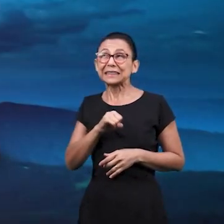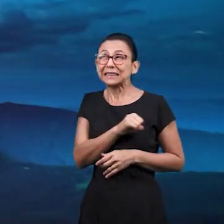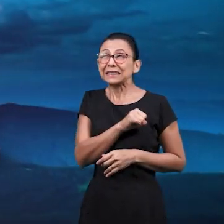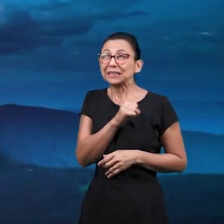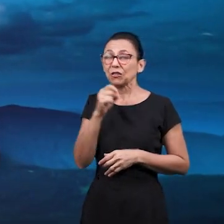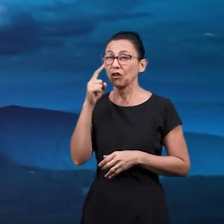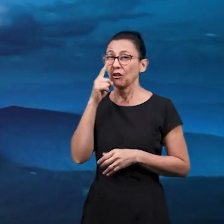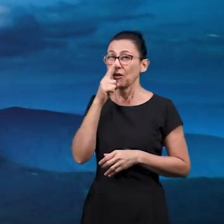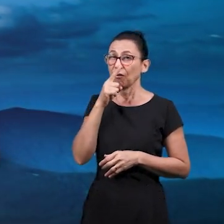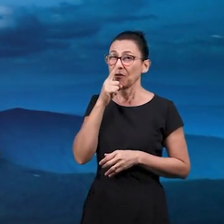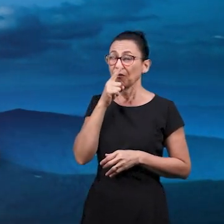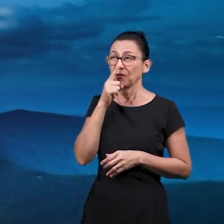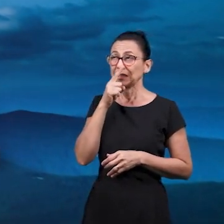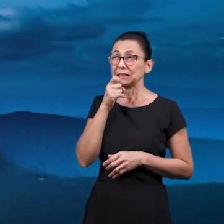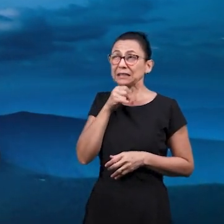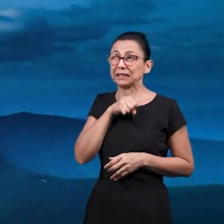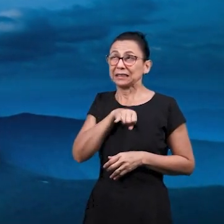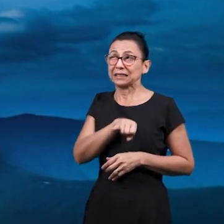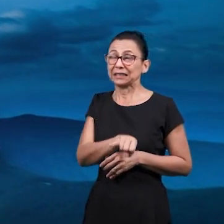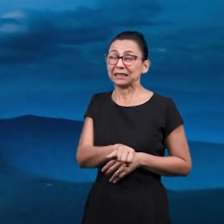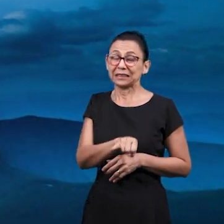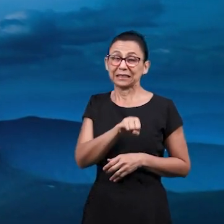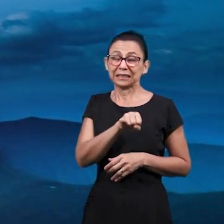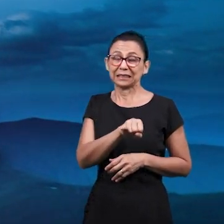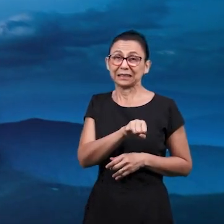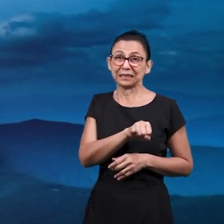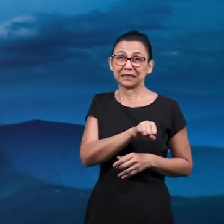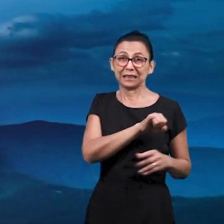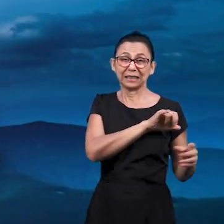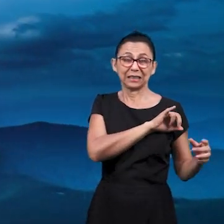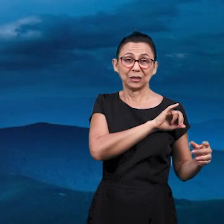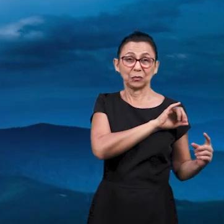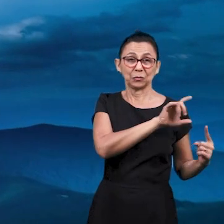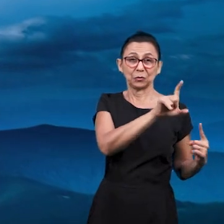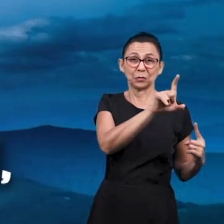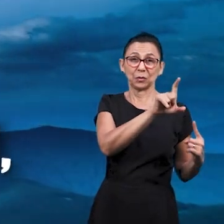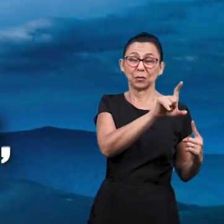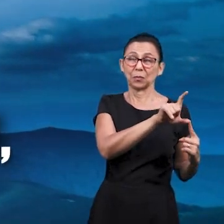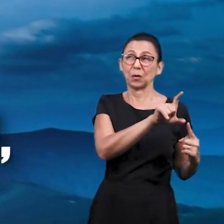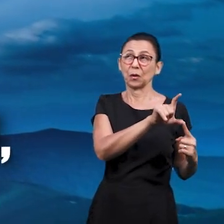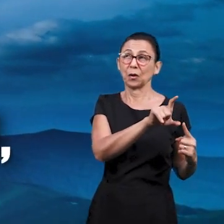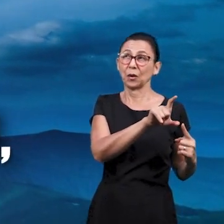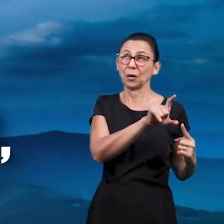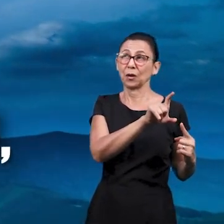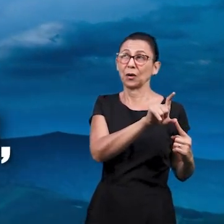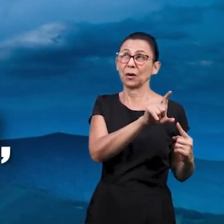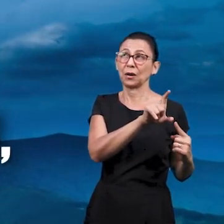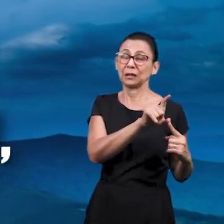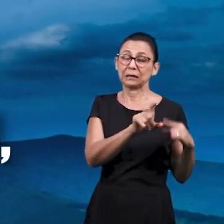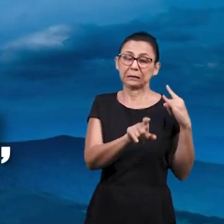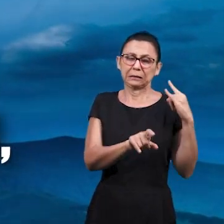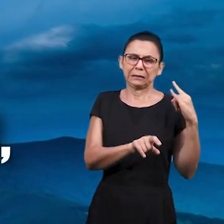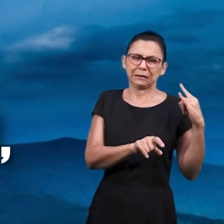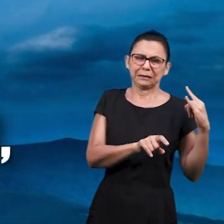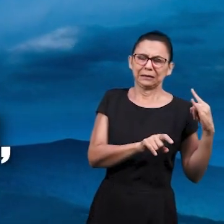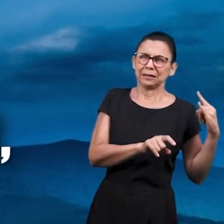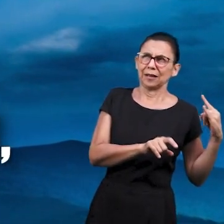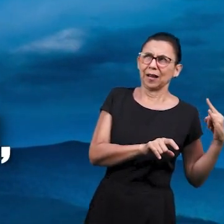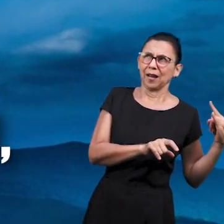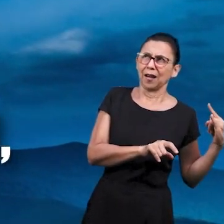Если не уверенный, если в сомнении, я слышу голос